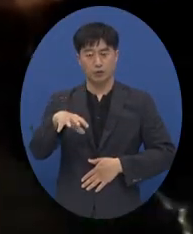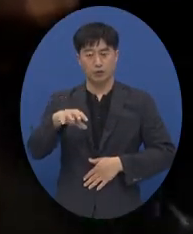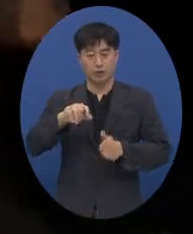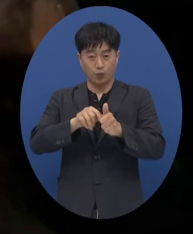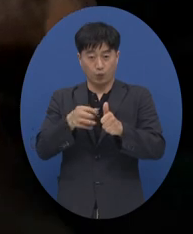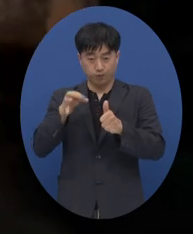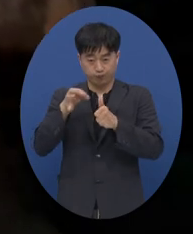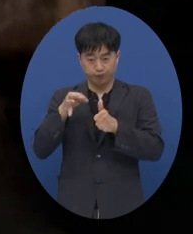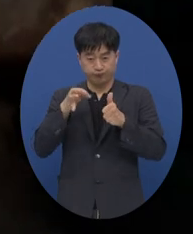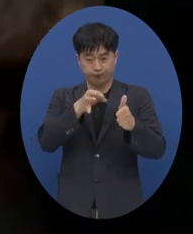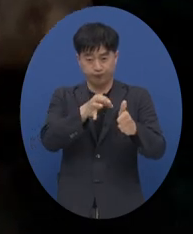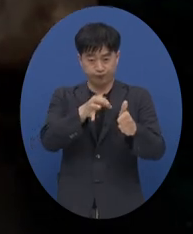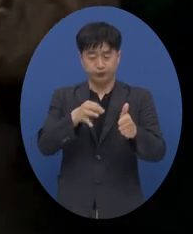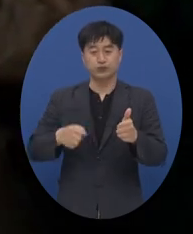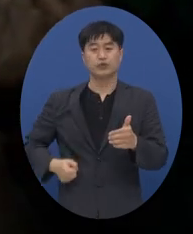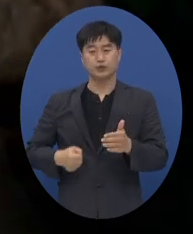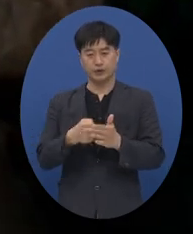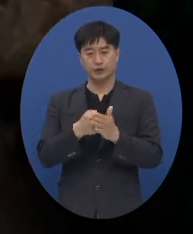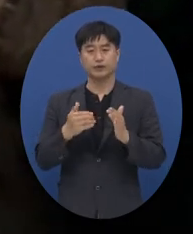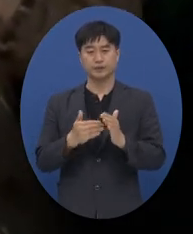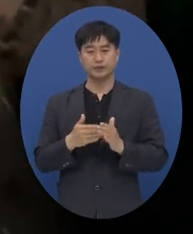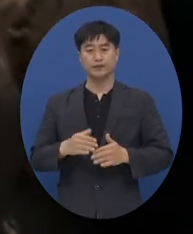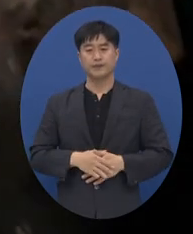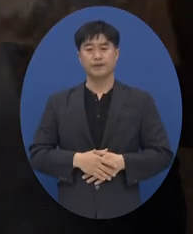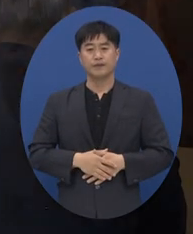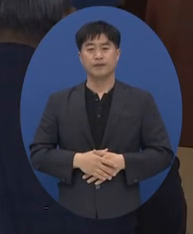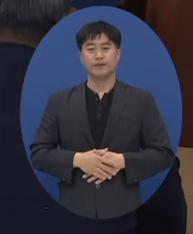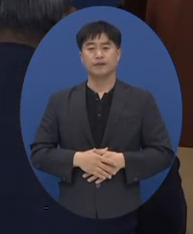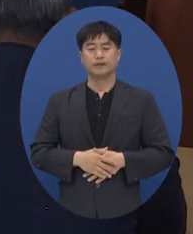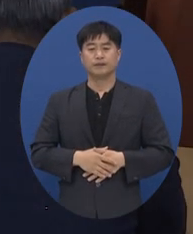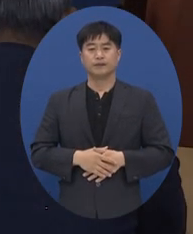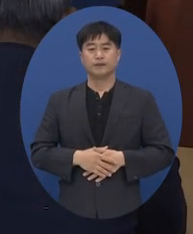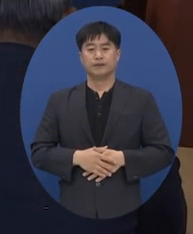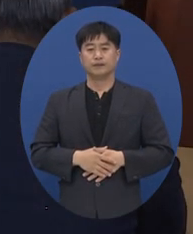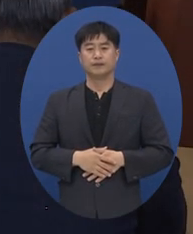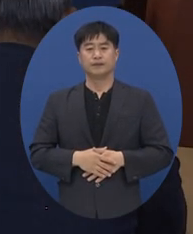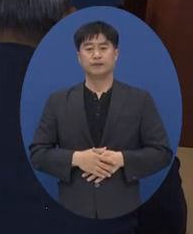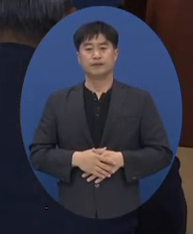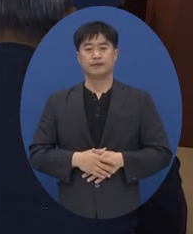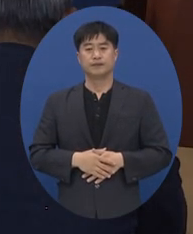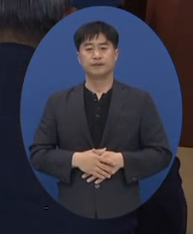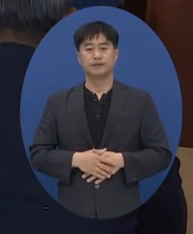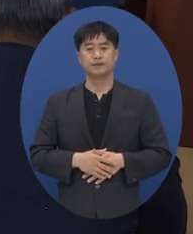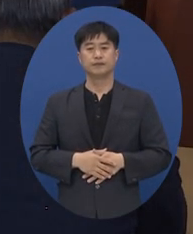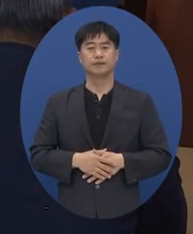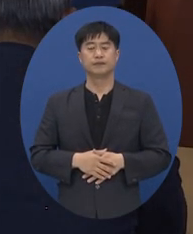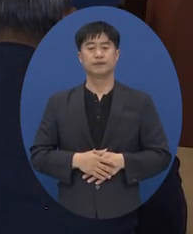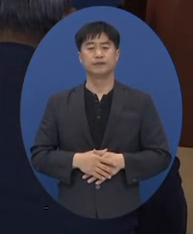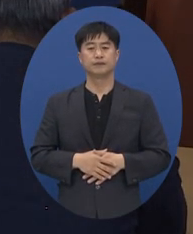대해서는 과태료 처분을 진행하기로 했습니다. 경기지TV 최지연입니다. 통계적인 수치는